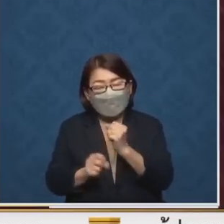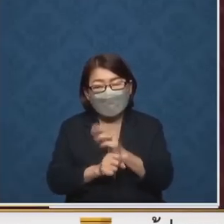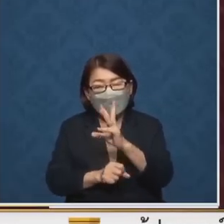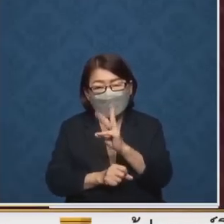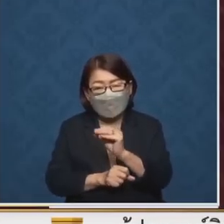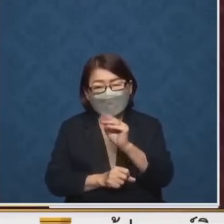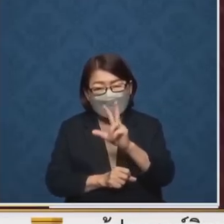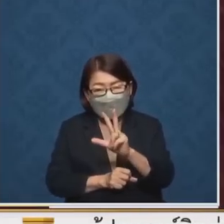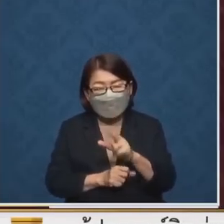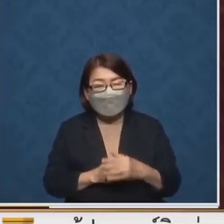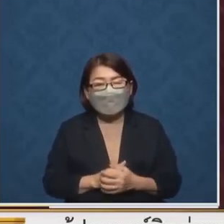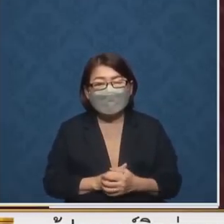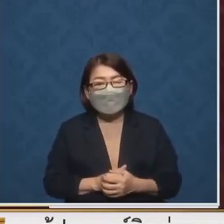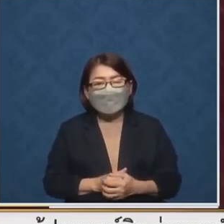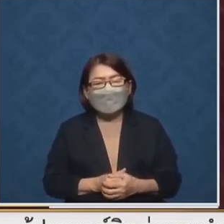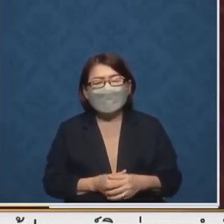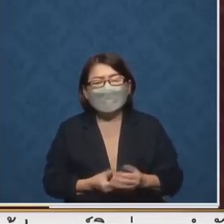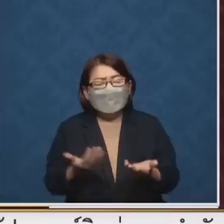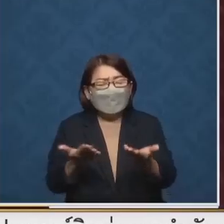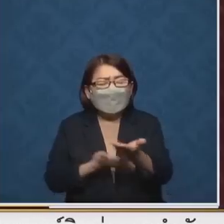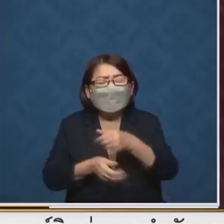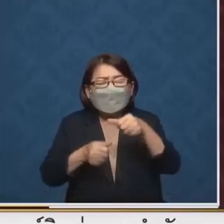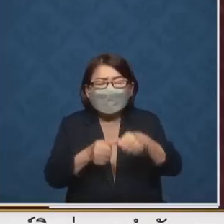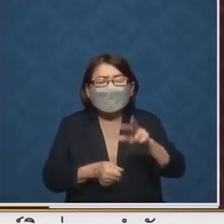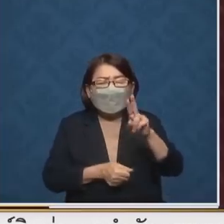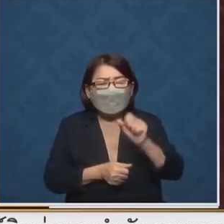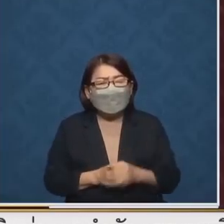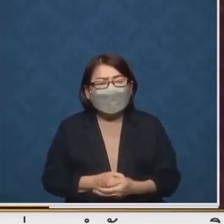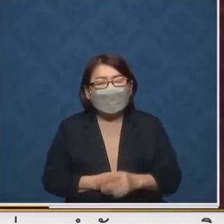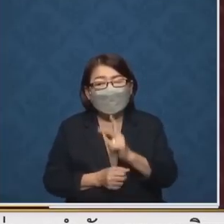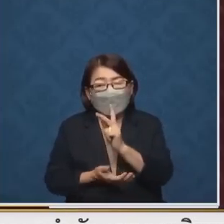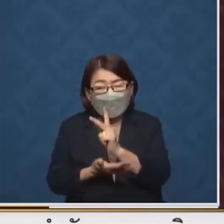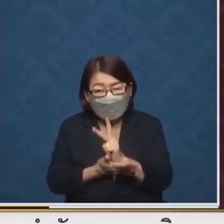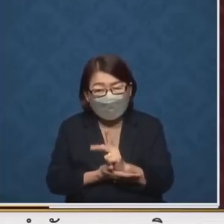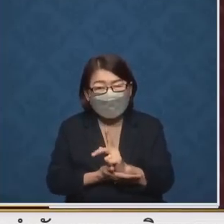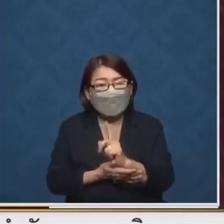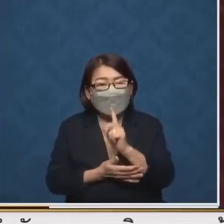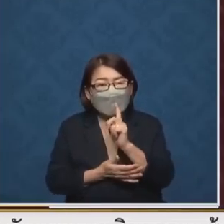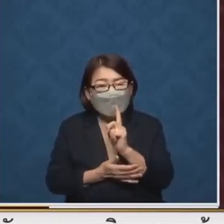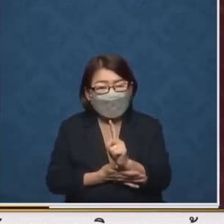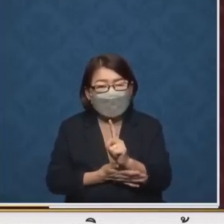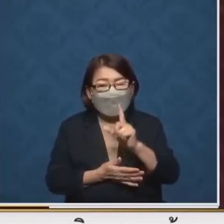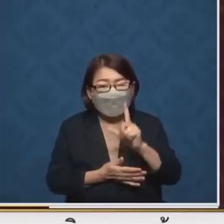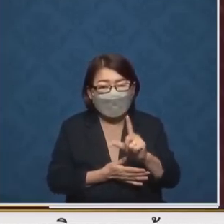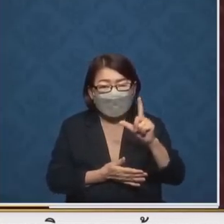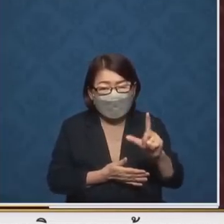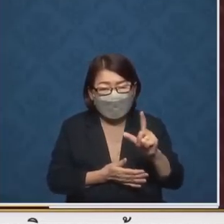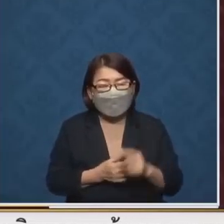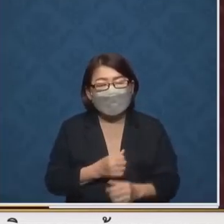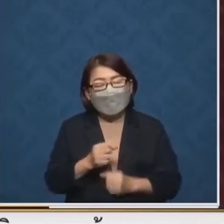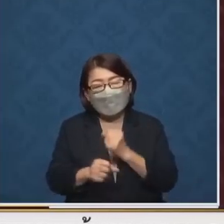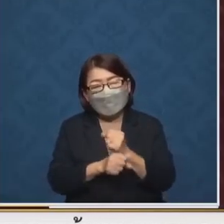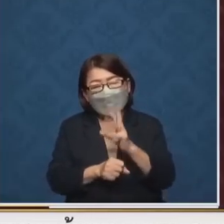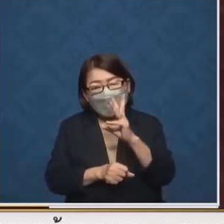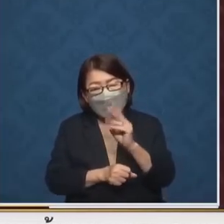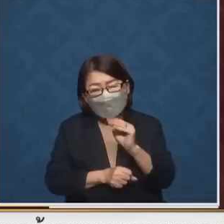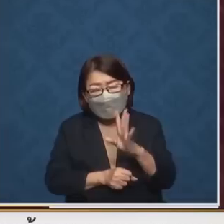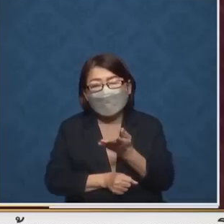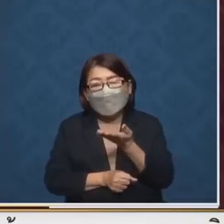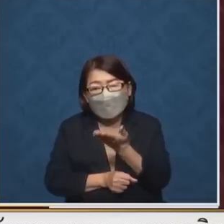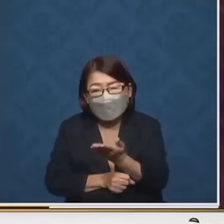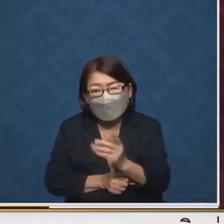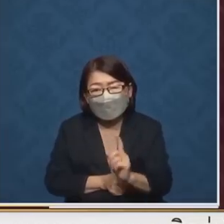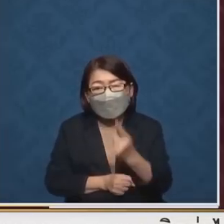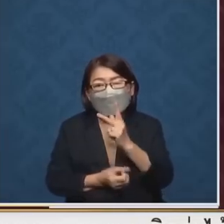ขอกู้ในสภาเนี่ย1 ล้านล้านบาทพอมาปี 64ขอกู้